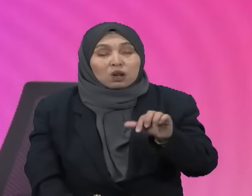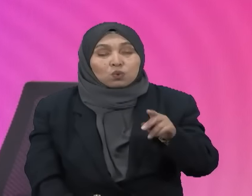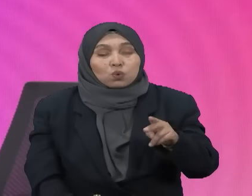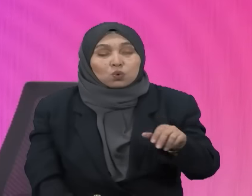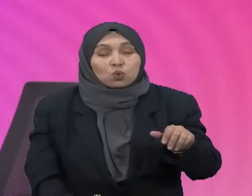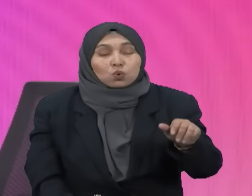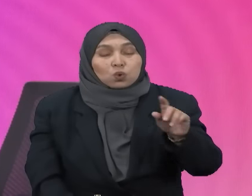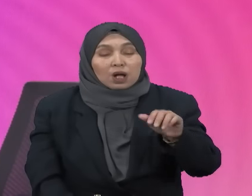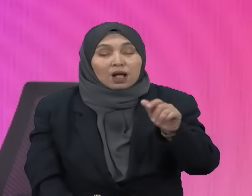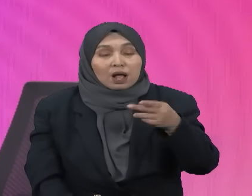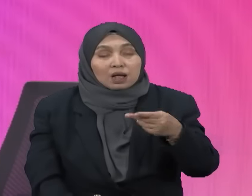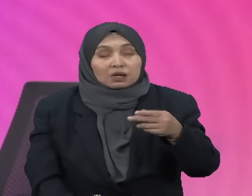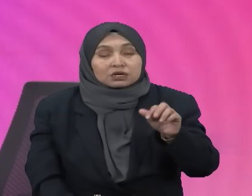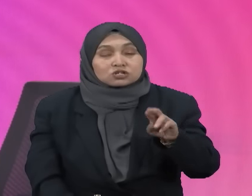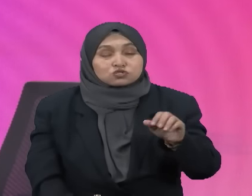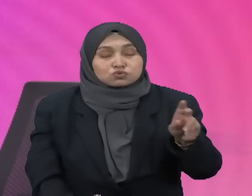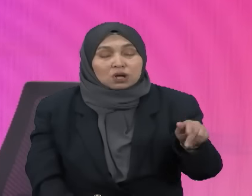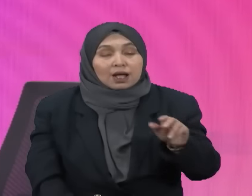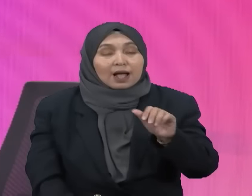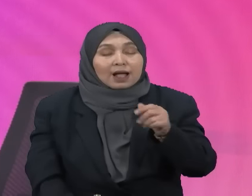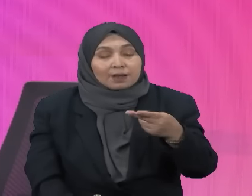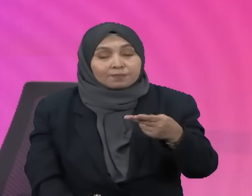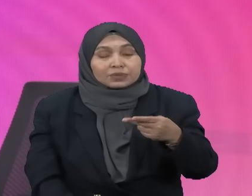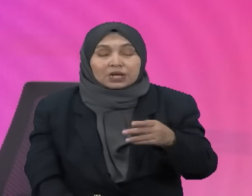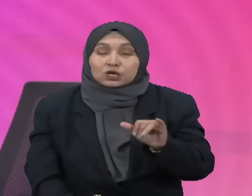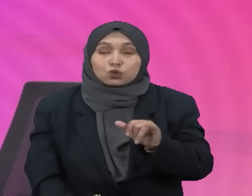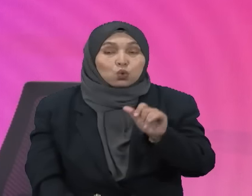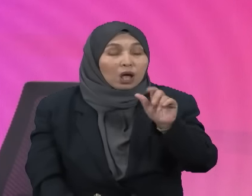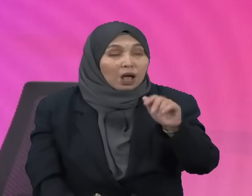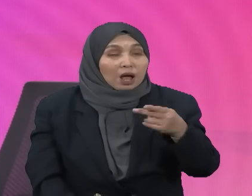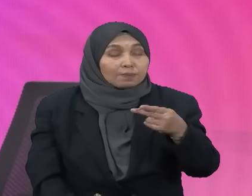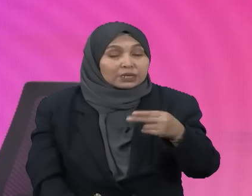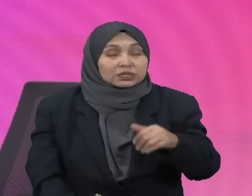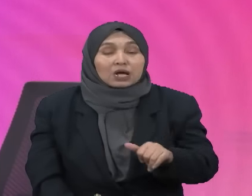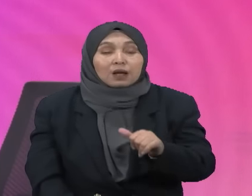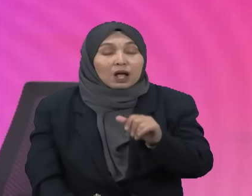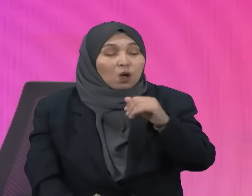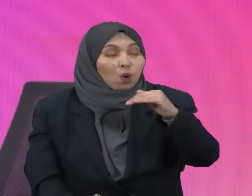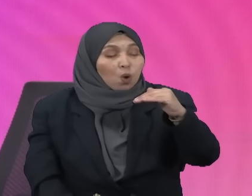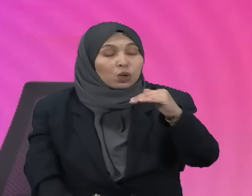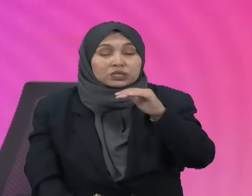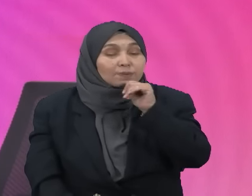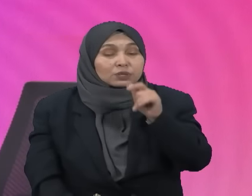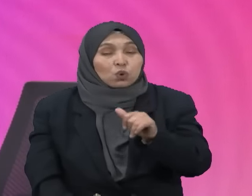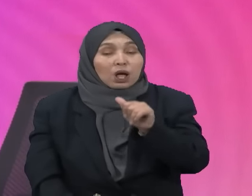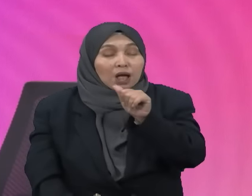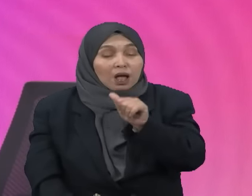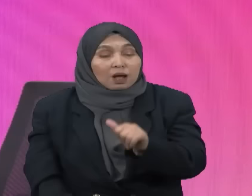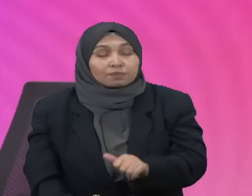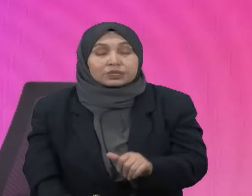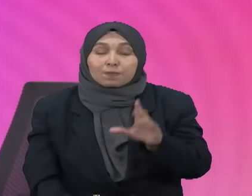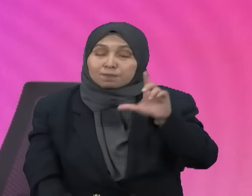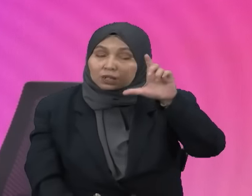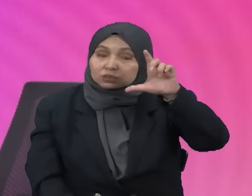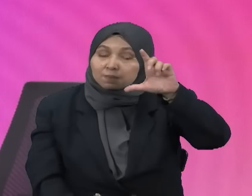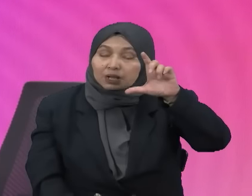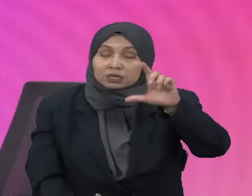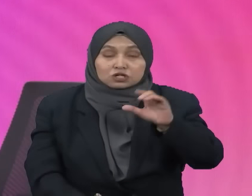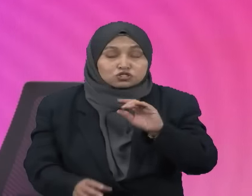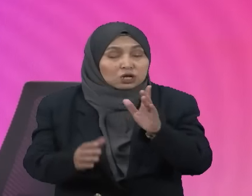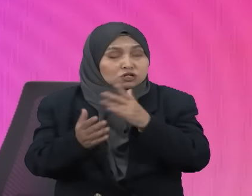qalu akhriju akh. Itu a yang betul, kha yang tak betul. Maka tetap ditebalkan. Cuma